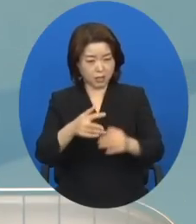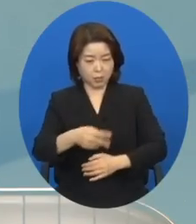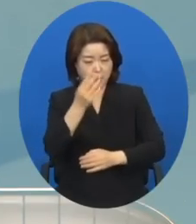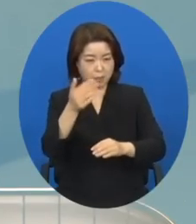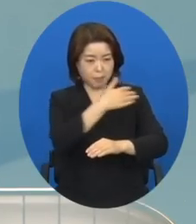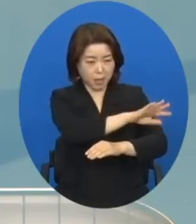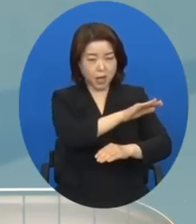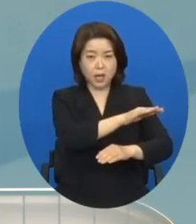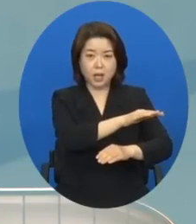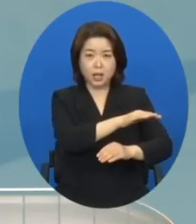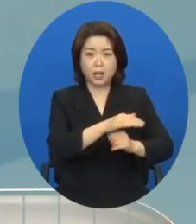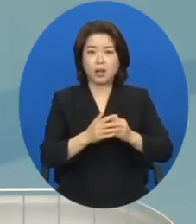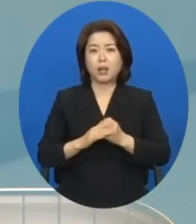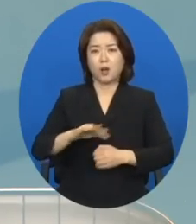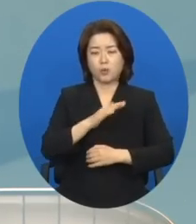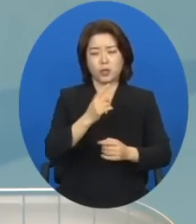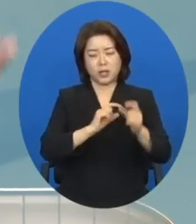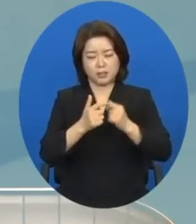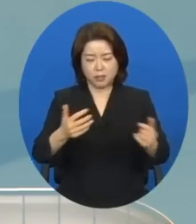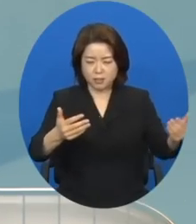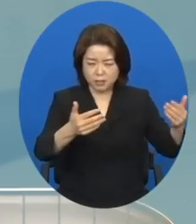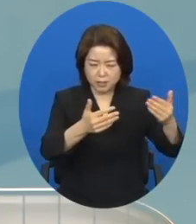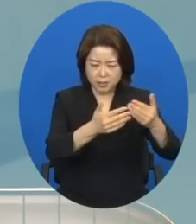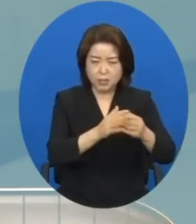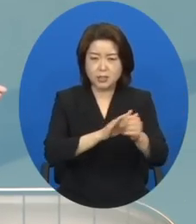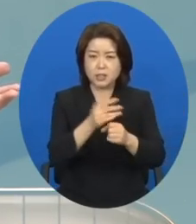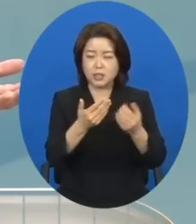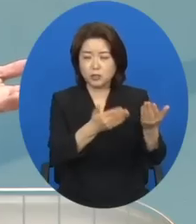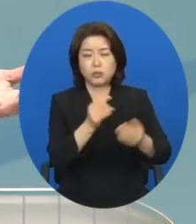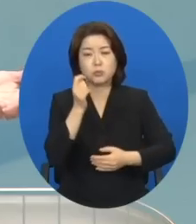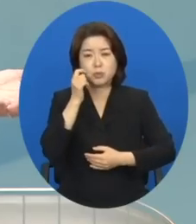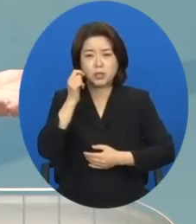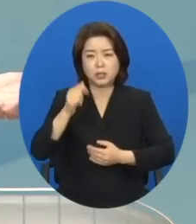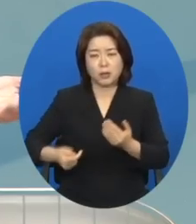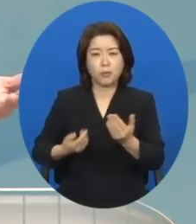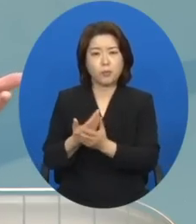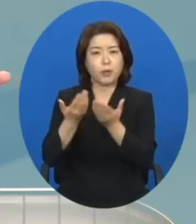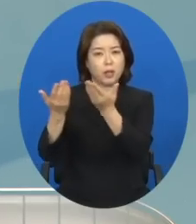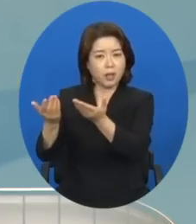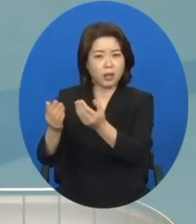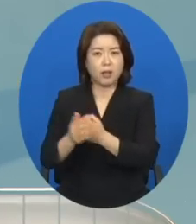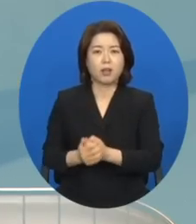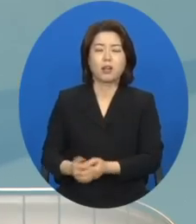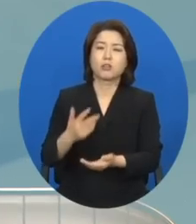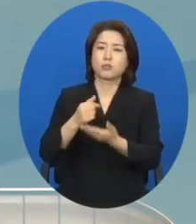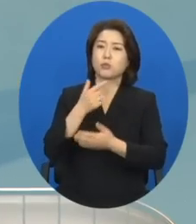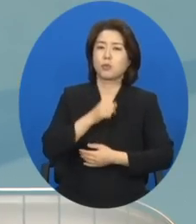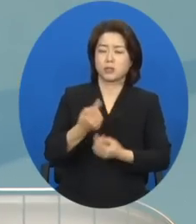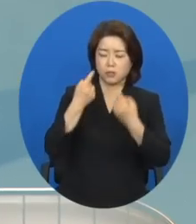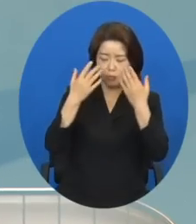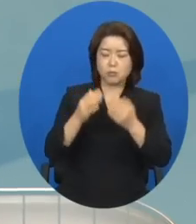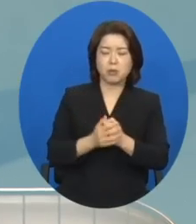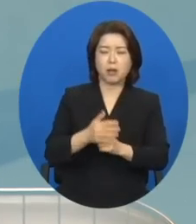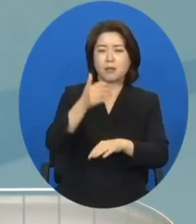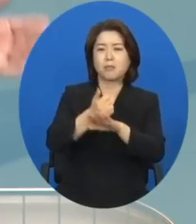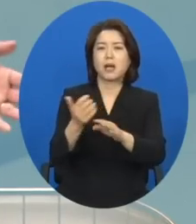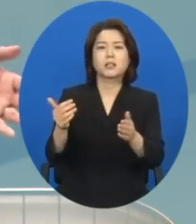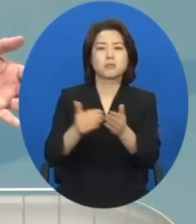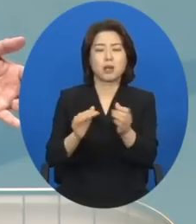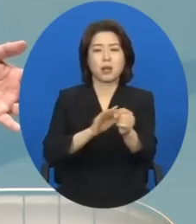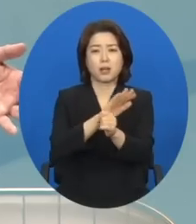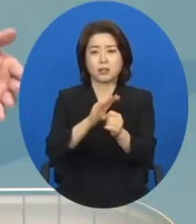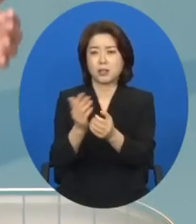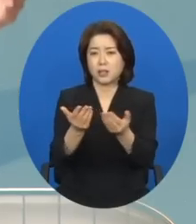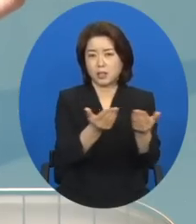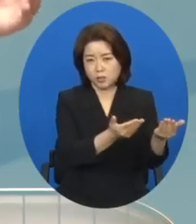겁니까? 아니면 우리가 그들을 더 사랑하지 못했습니다라고 할 겁니까? 주님 원하시는 건 분명하죠. 끝까지